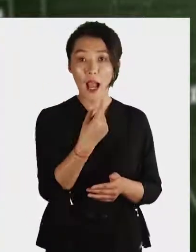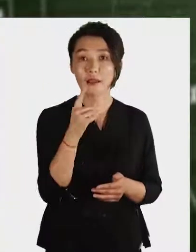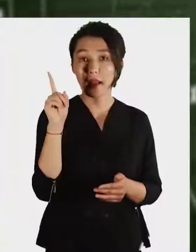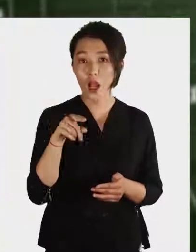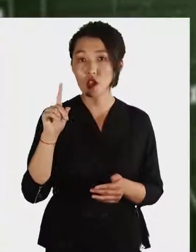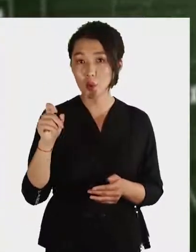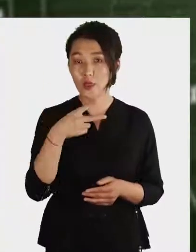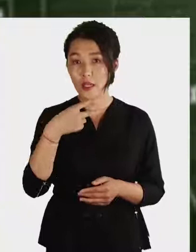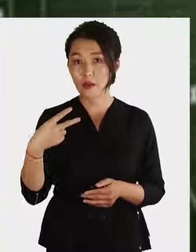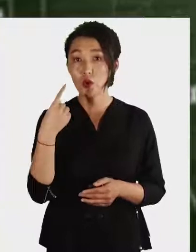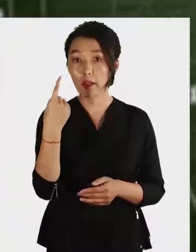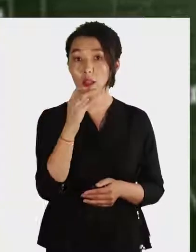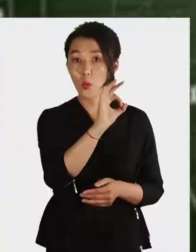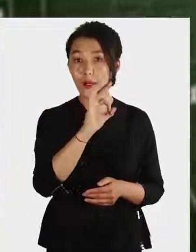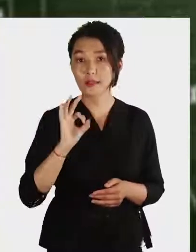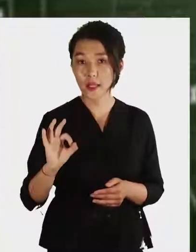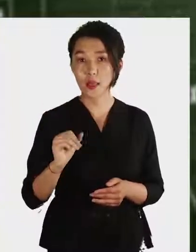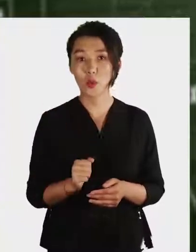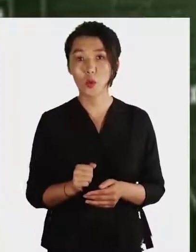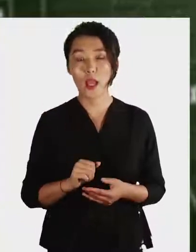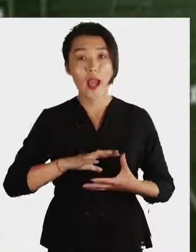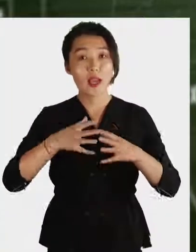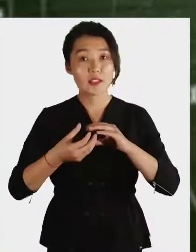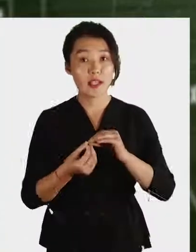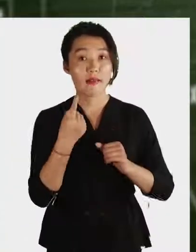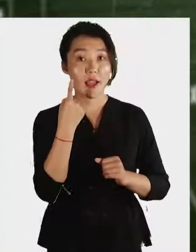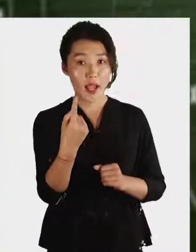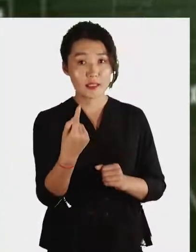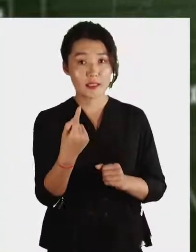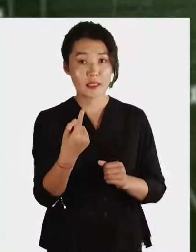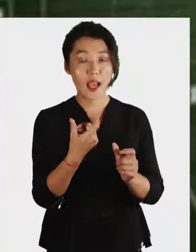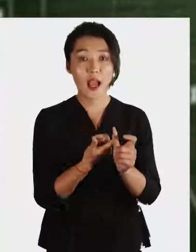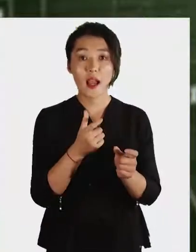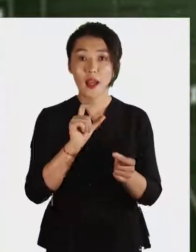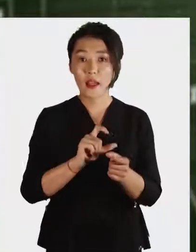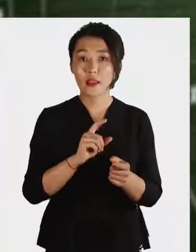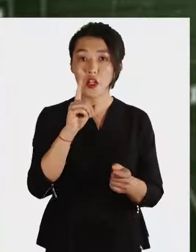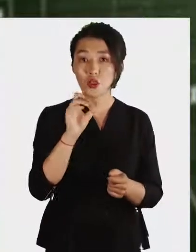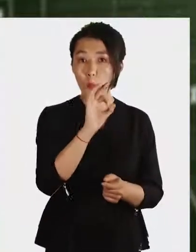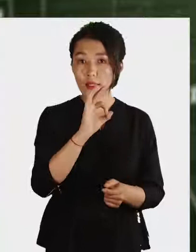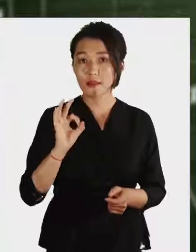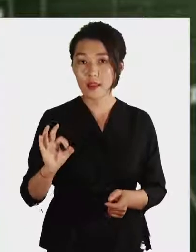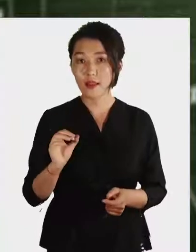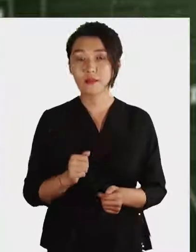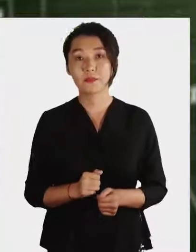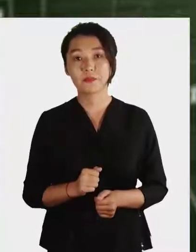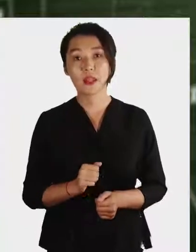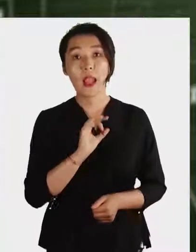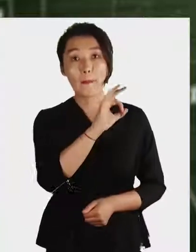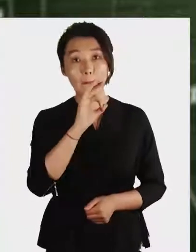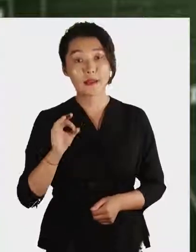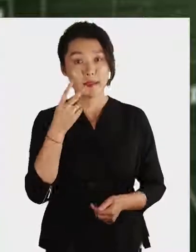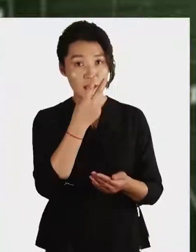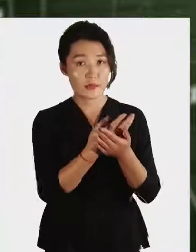1/100 равна 1%. Целое 1 составляет 100%. Проценты